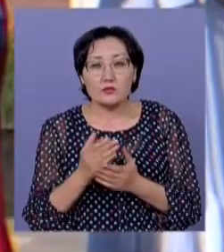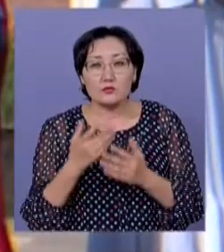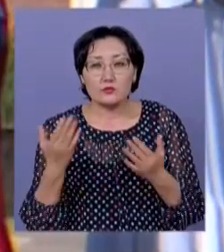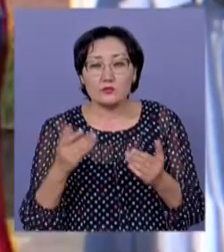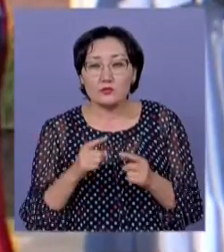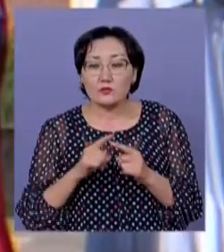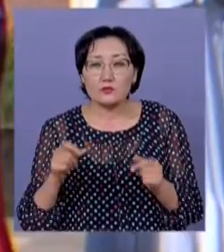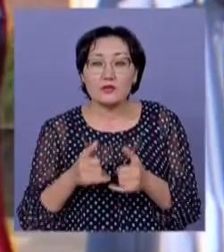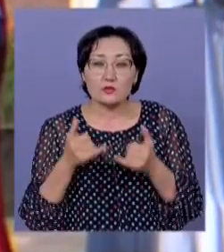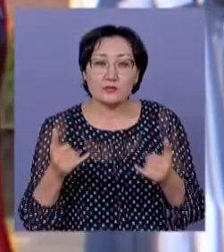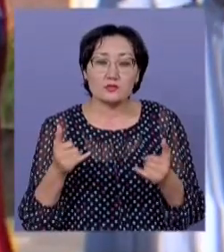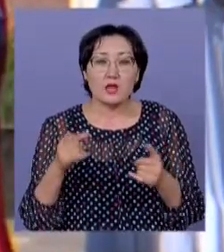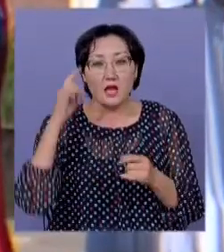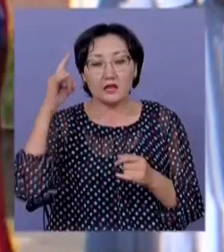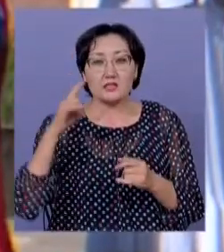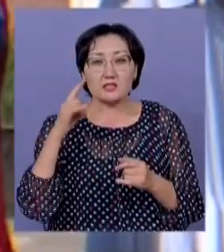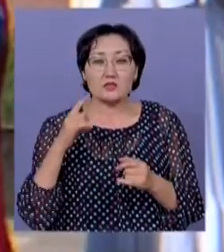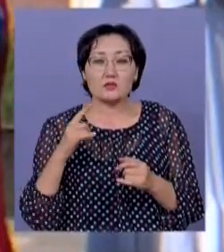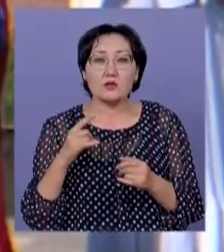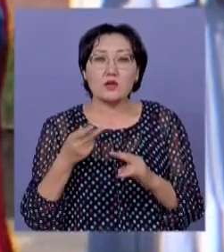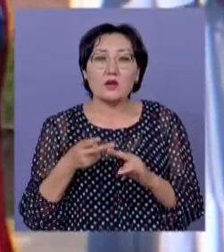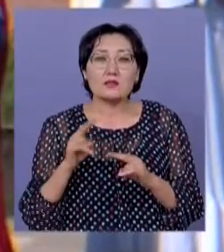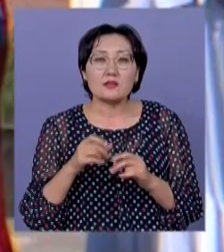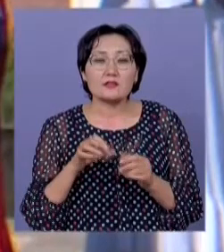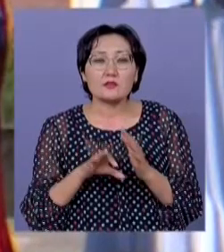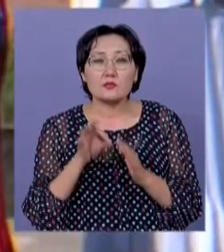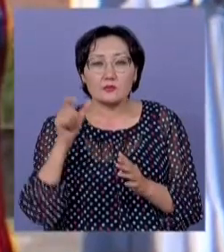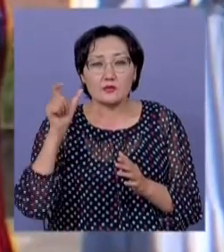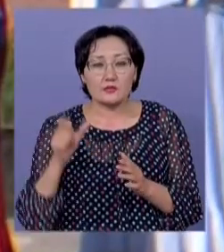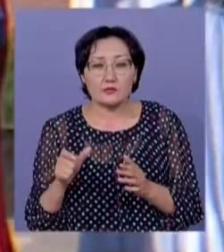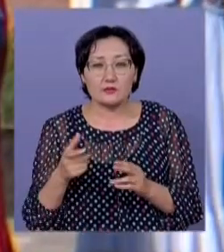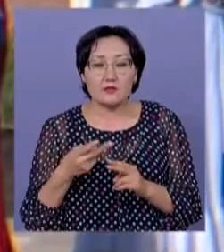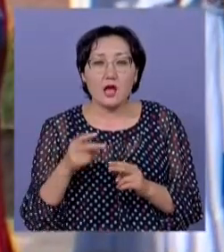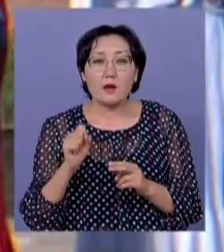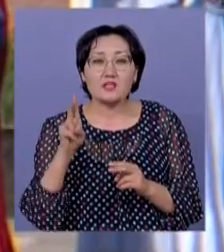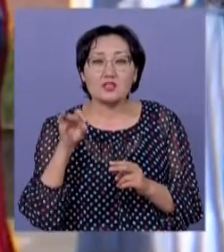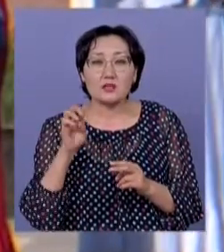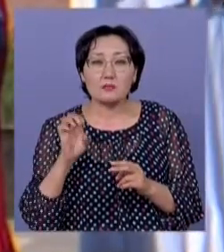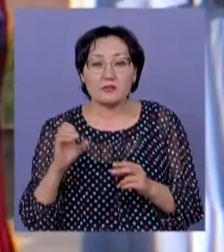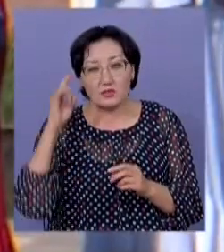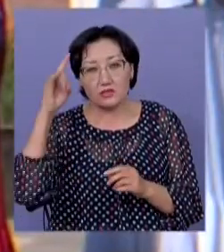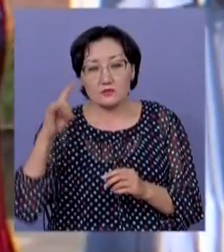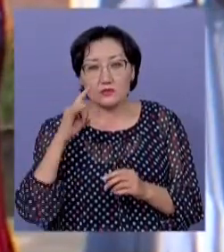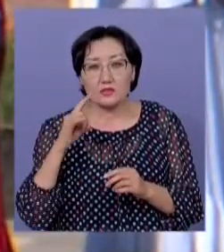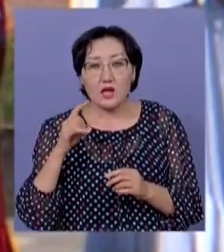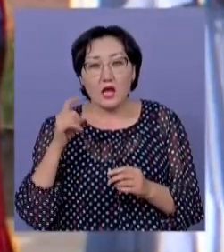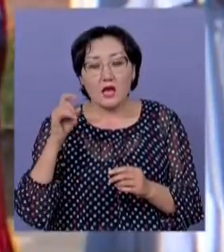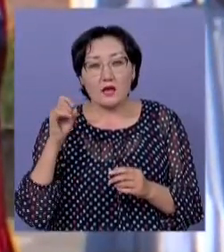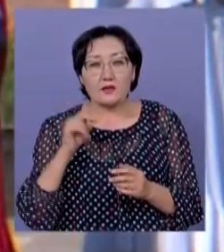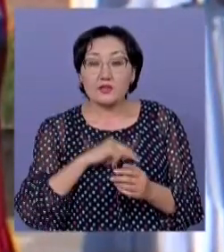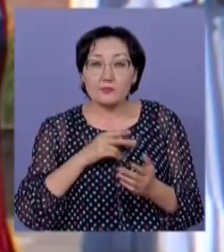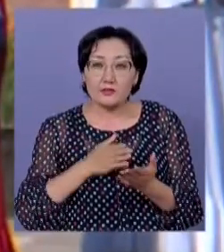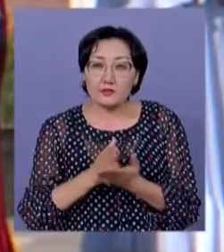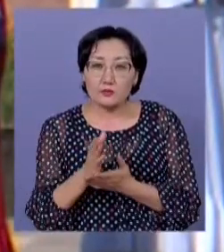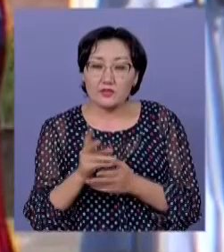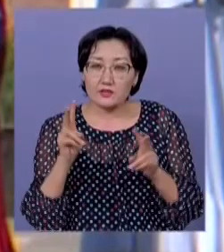құрмет көрсетіп, қазақтың таңдайы деп атады. Әбіш Кекілбаев, Қазақстанның еңбек ері,